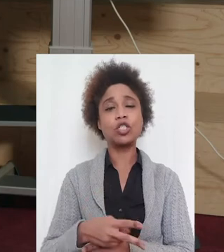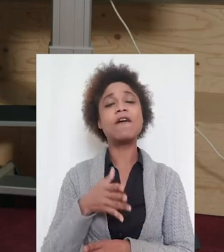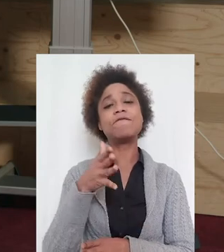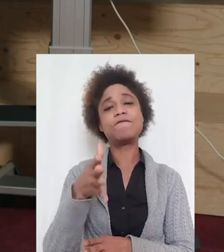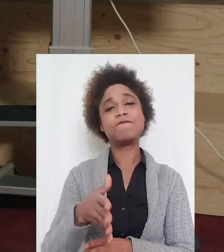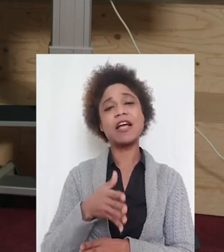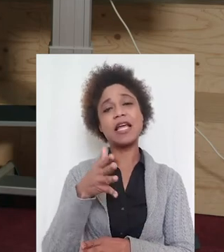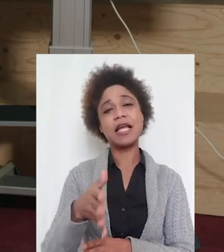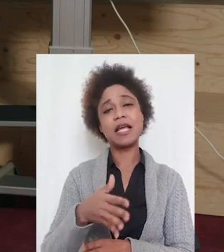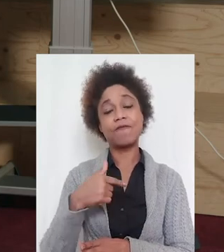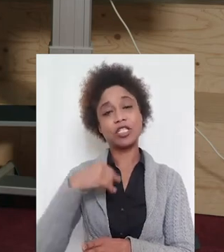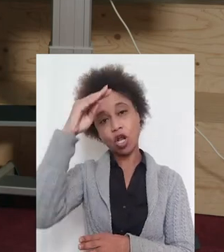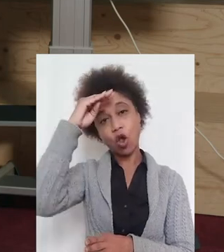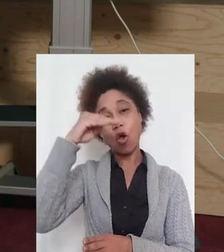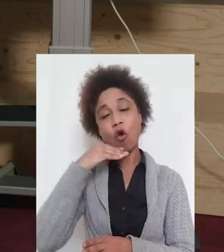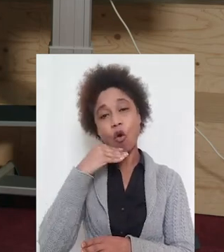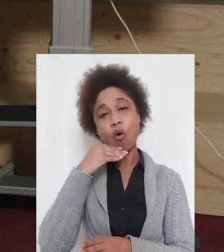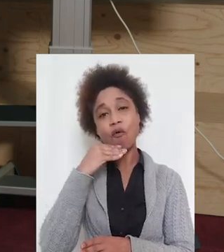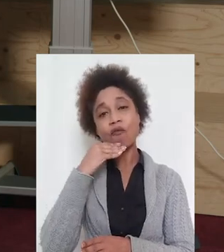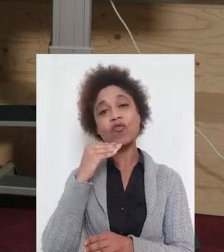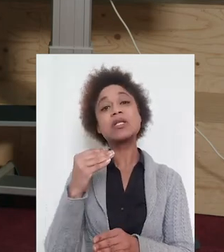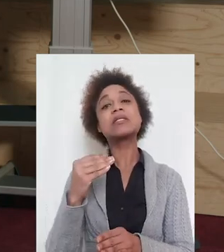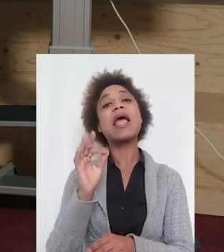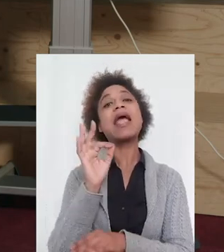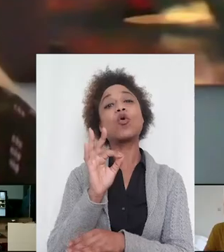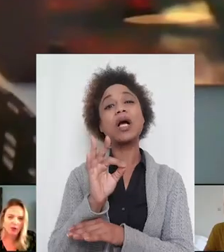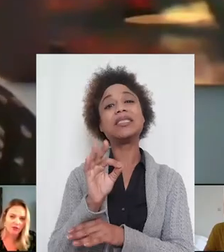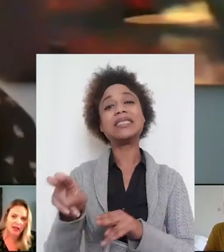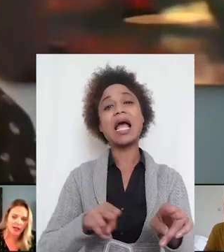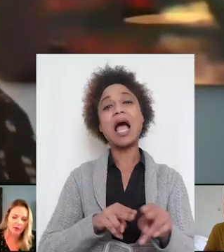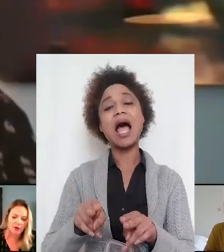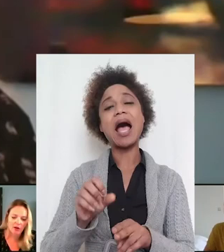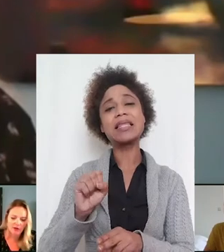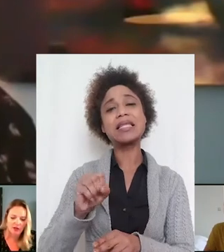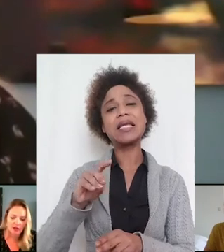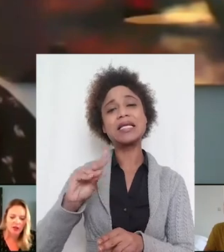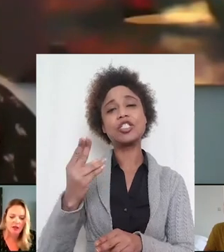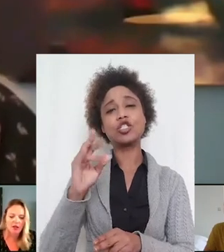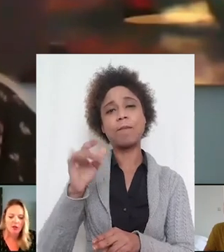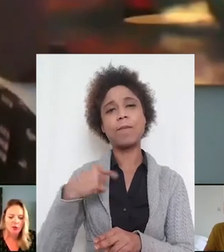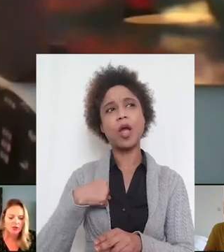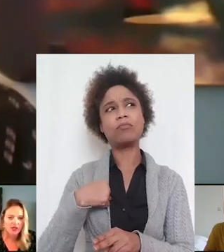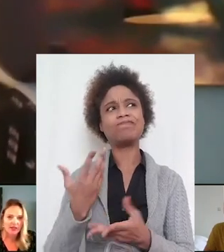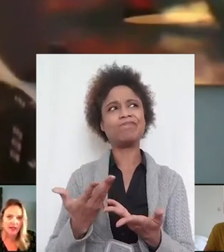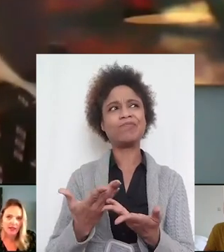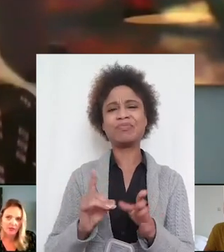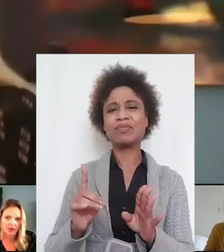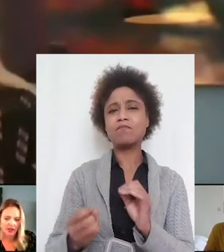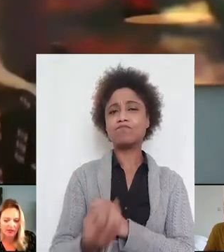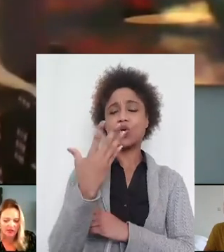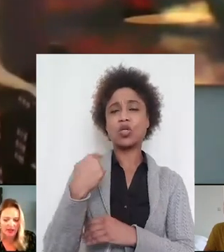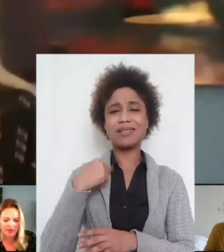ik hoofdeducatie bij Theater aan het Spui. Toen ik van de een op de andere dag door ziekte